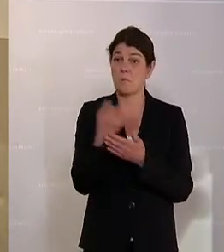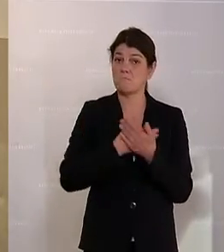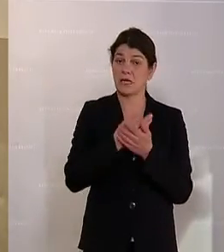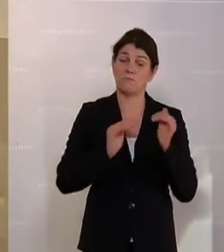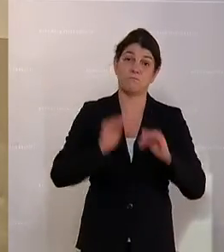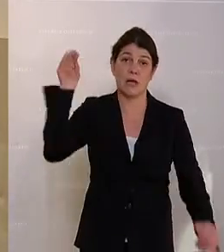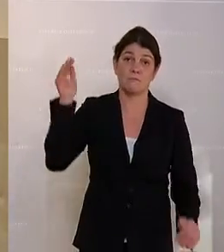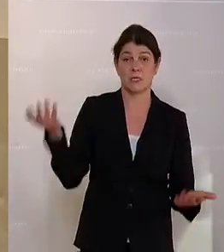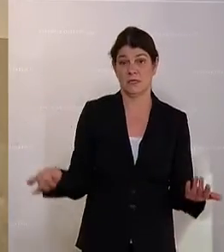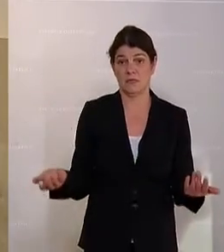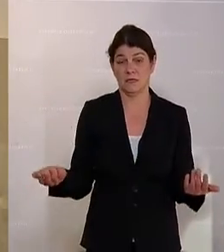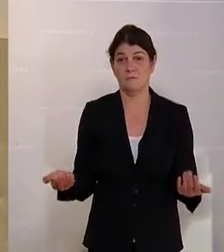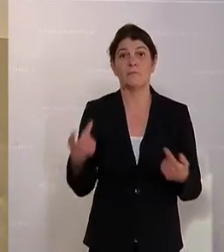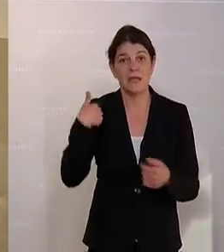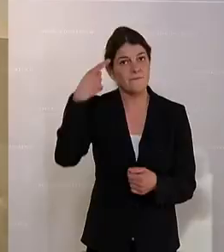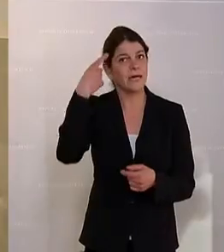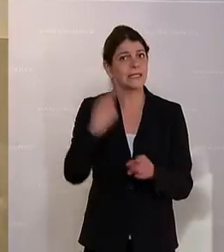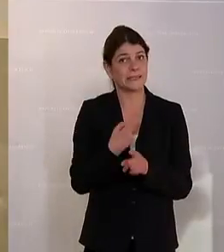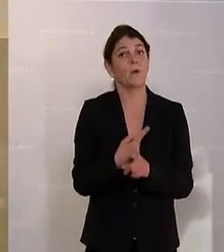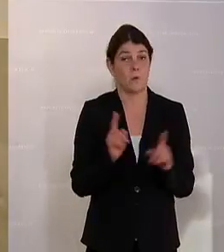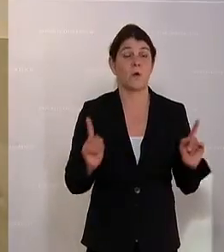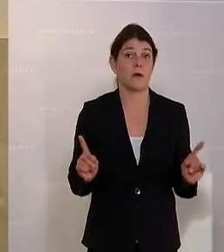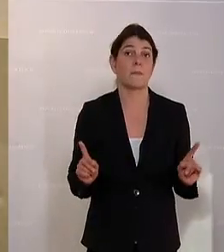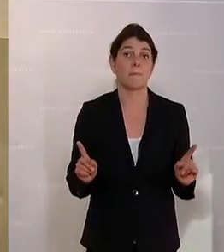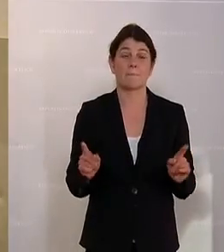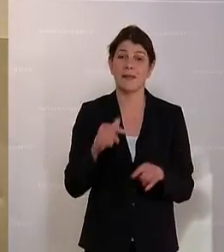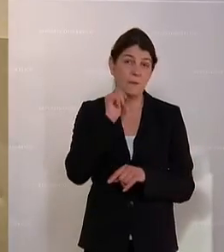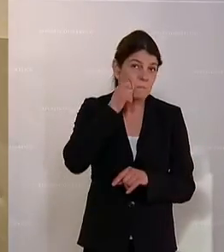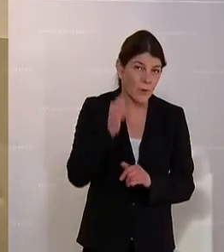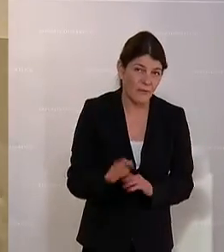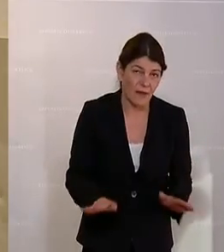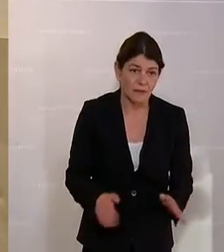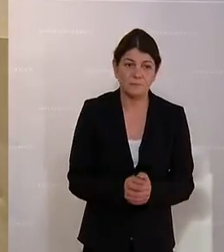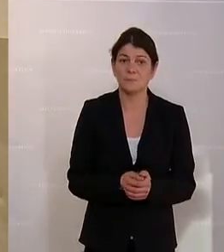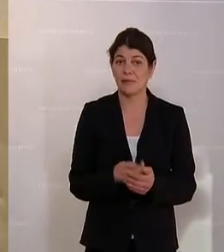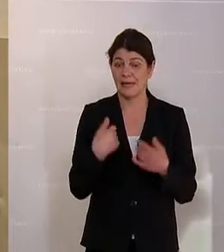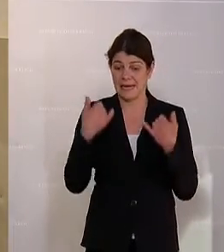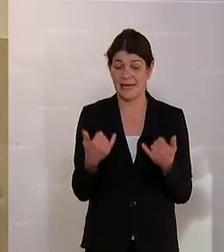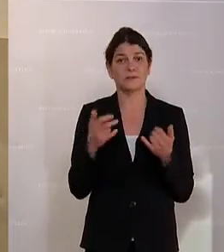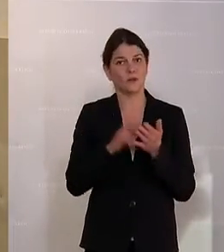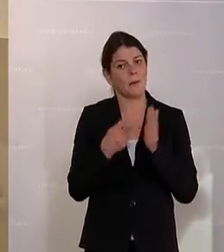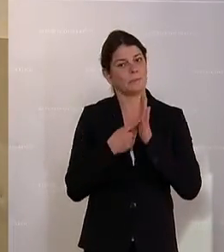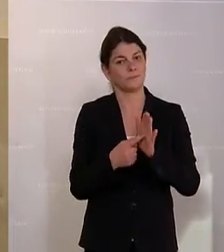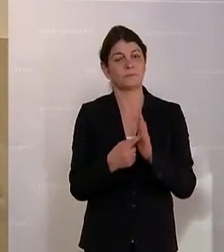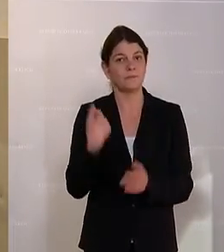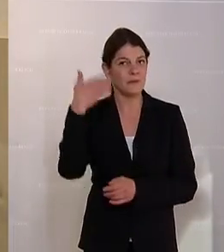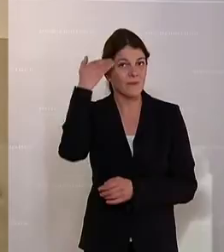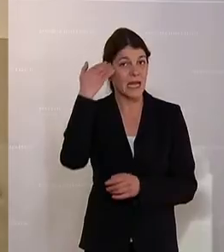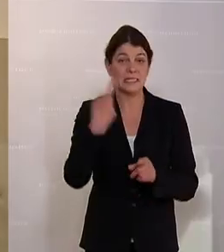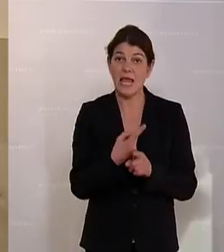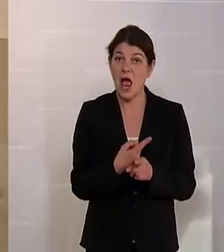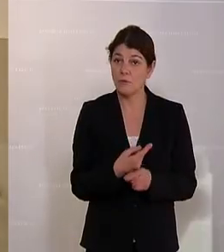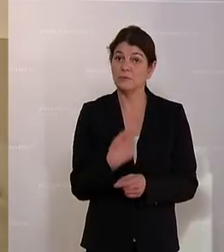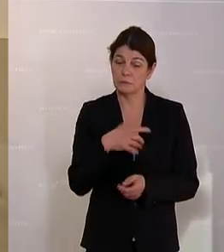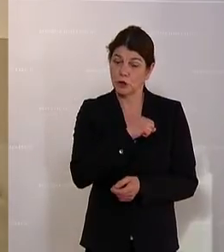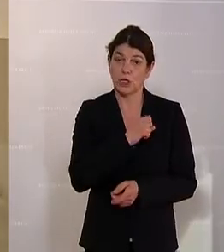Bildungsschere. Und schließlich weiß ich auch, und nicht böse sein, dass ich hier das hervorstreiche, weiß ich auch, dass es mir